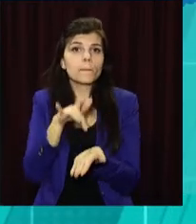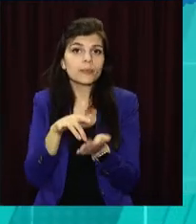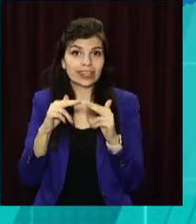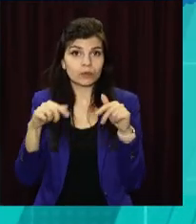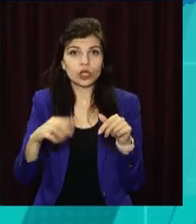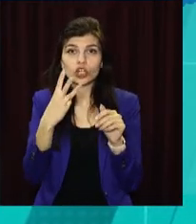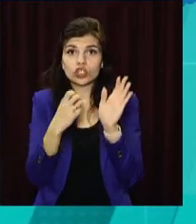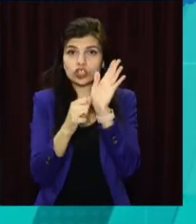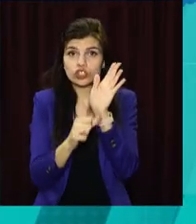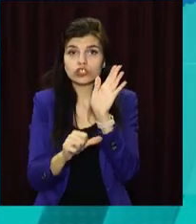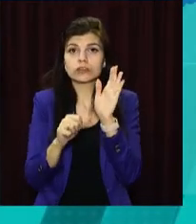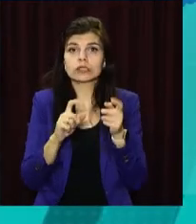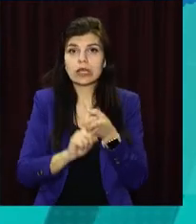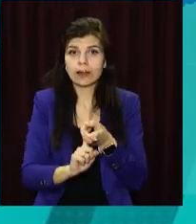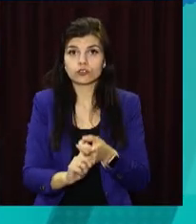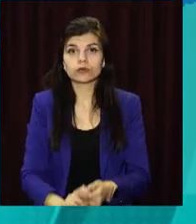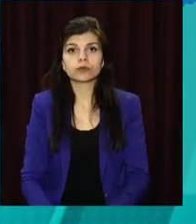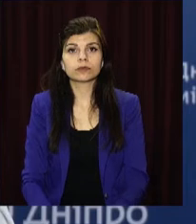зафіксували 360 заражених.